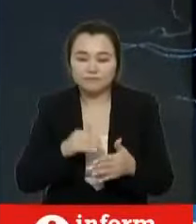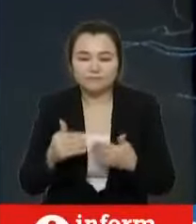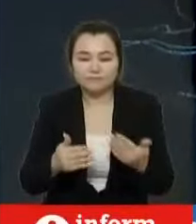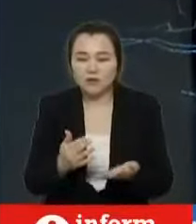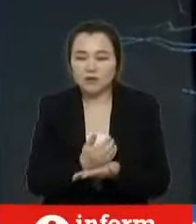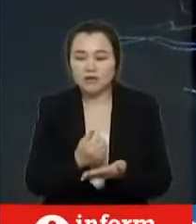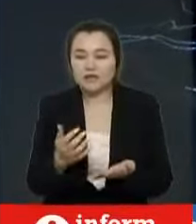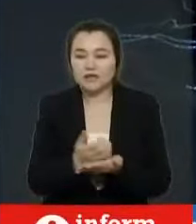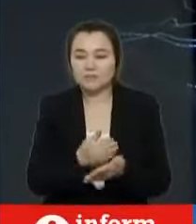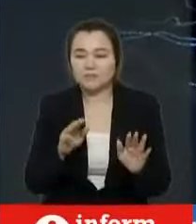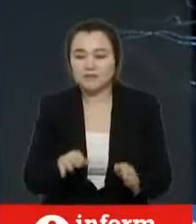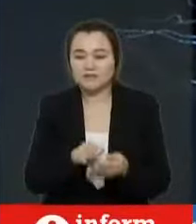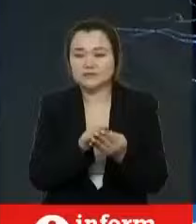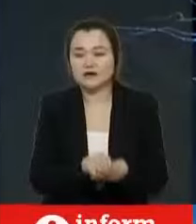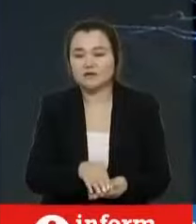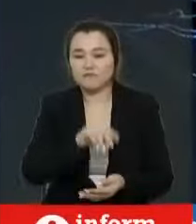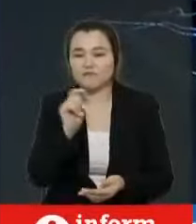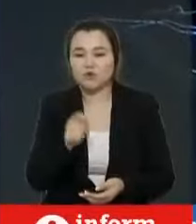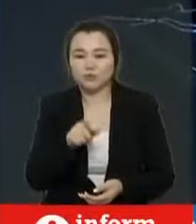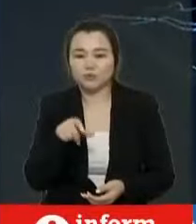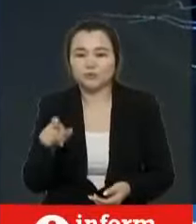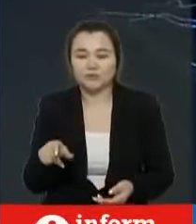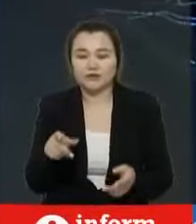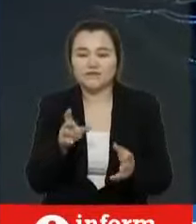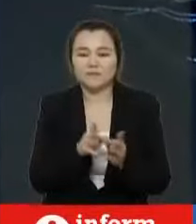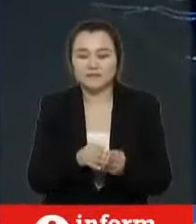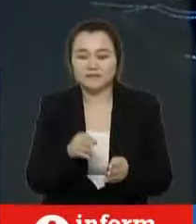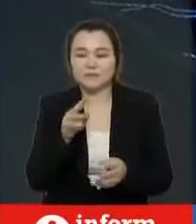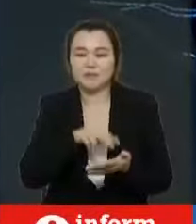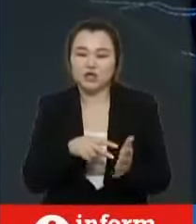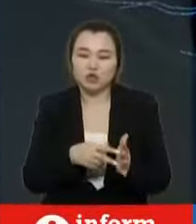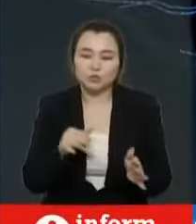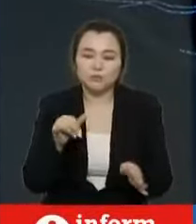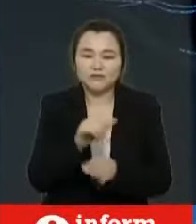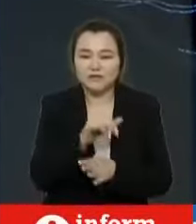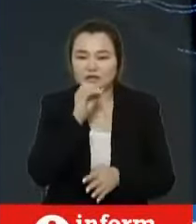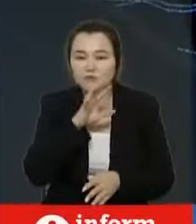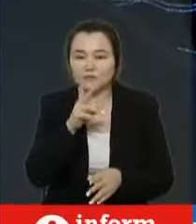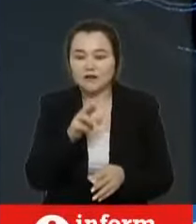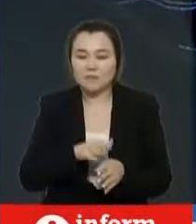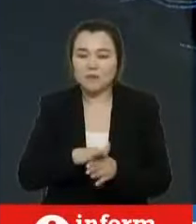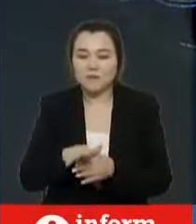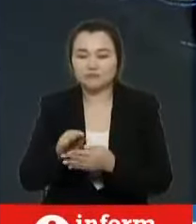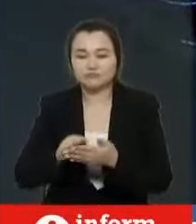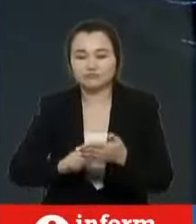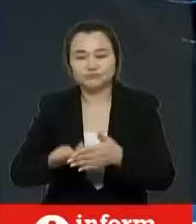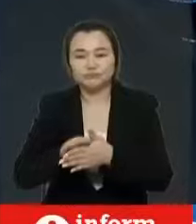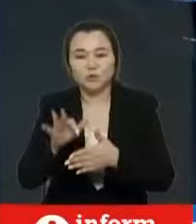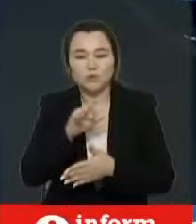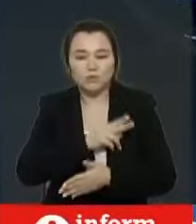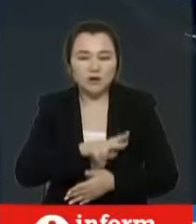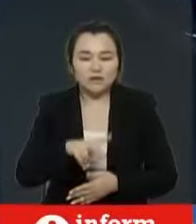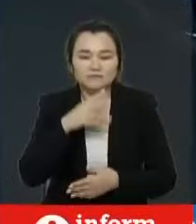ими найдены места захоронения фронтовиков. Вместе с тем они планируют посетить Европу для пополнения базы данных о погибших